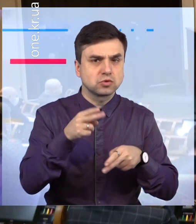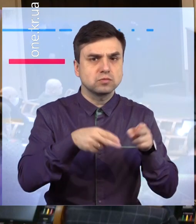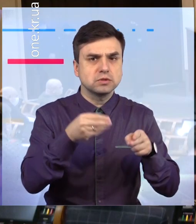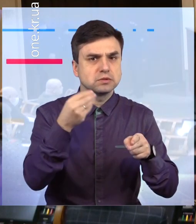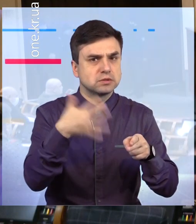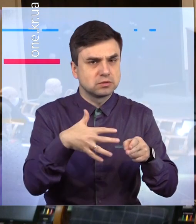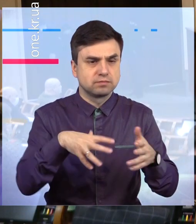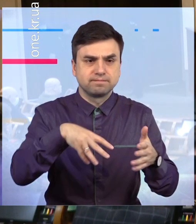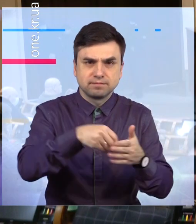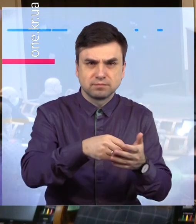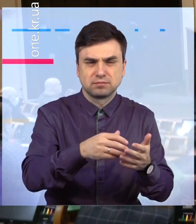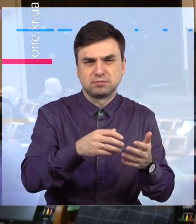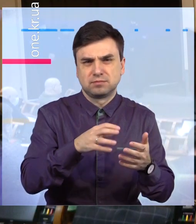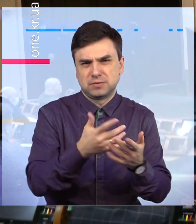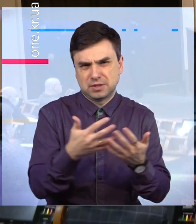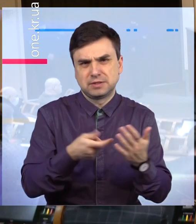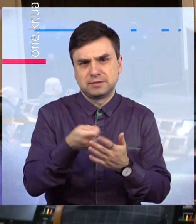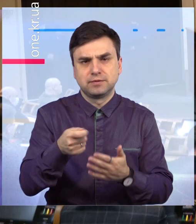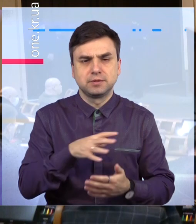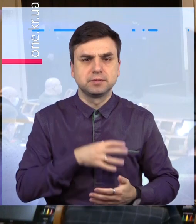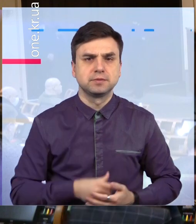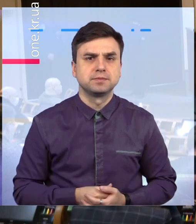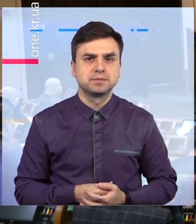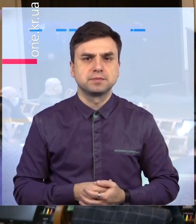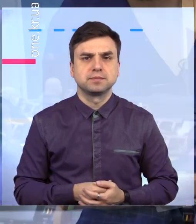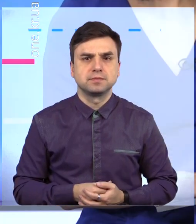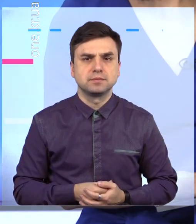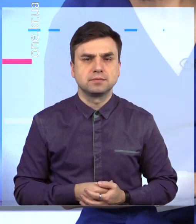Олександр Фефілатів, Борис Торохтій, Максим Мурашов, Перший міський.